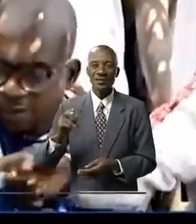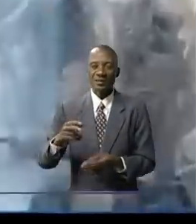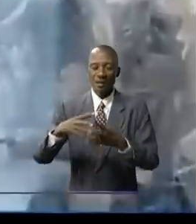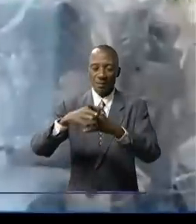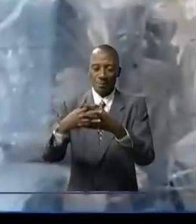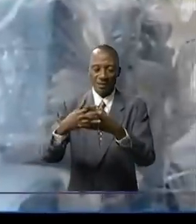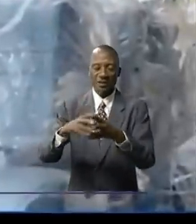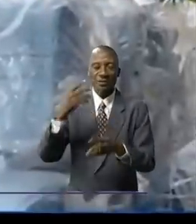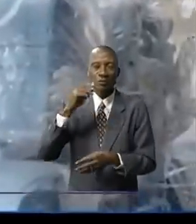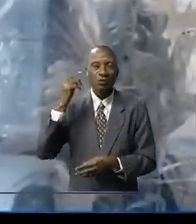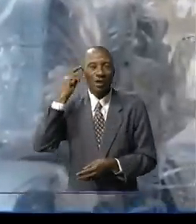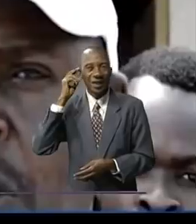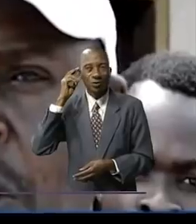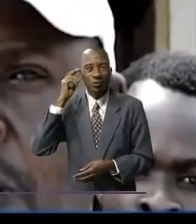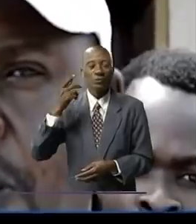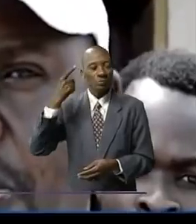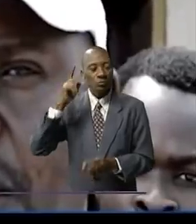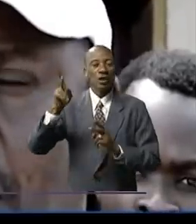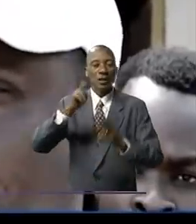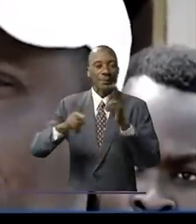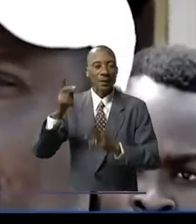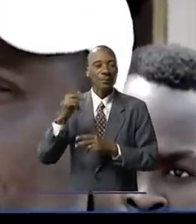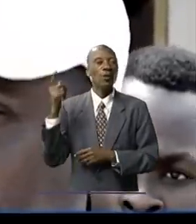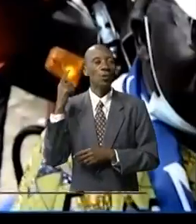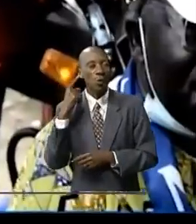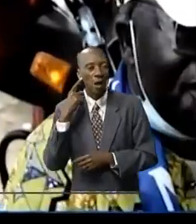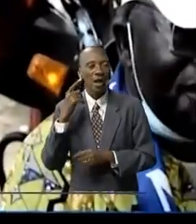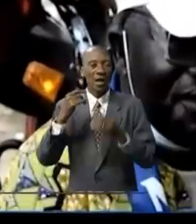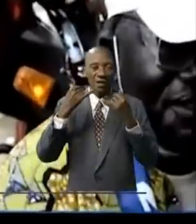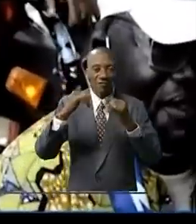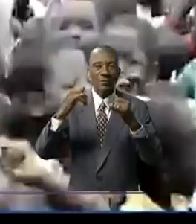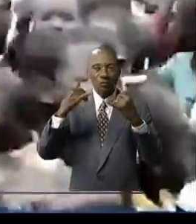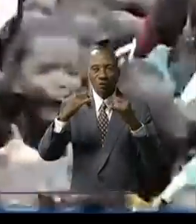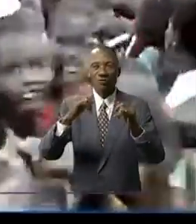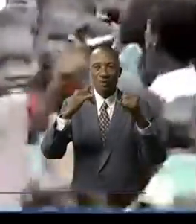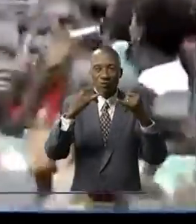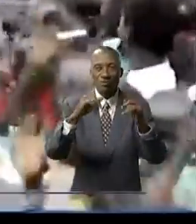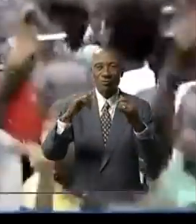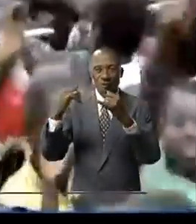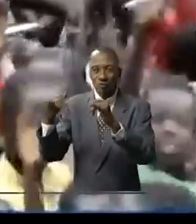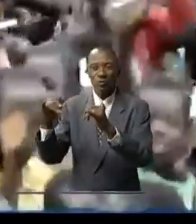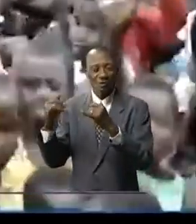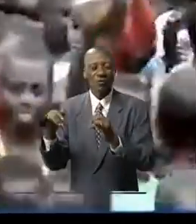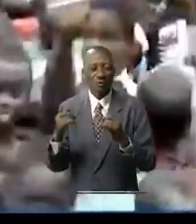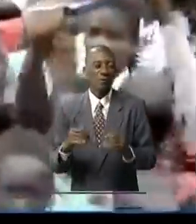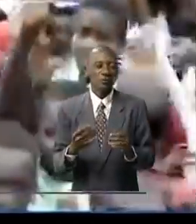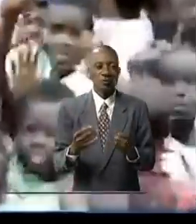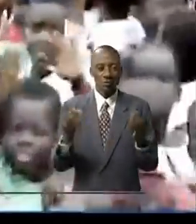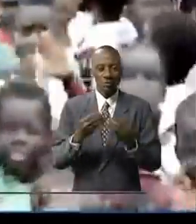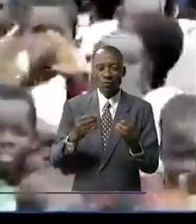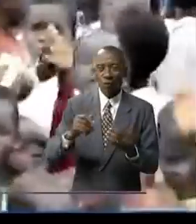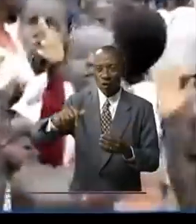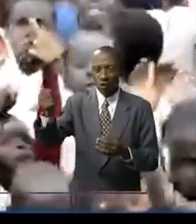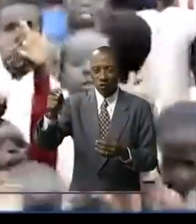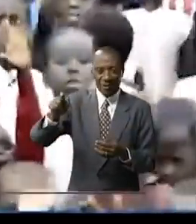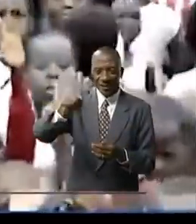traditionnels, car depuis la création de la province de la Mangala, certains territoires n'ont pas accès à la télévision